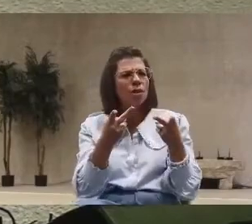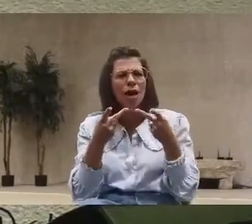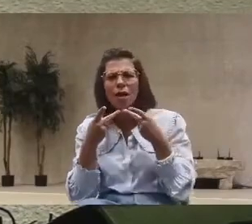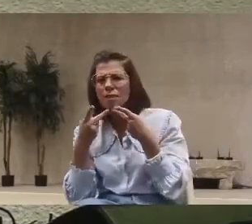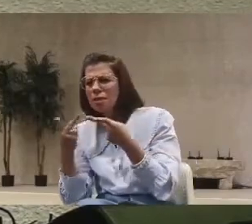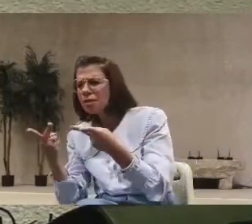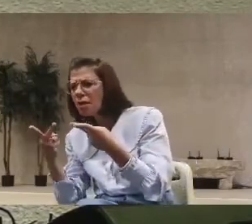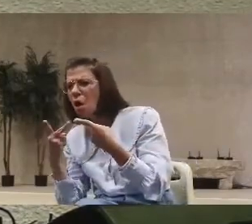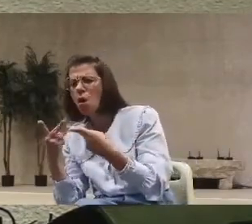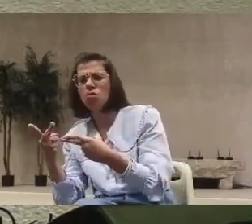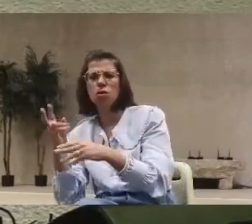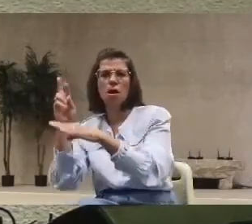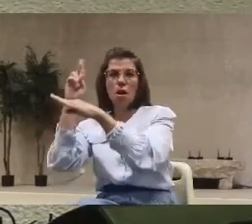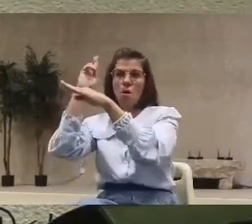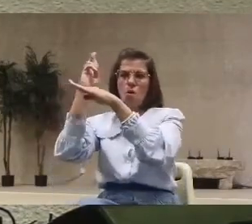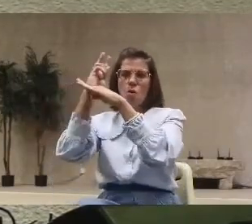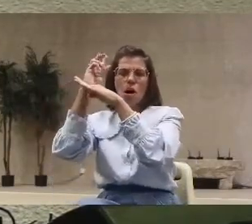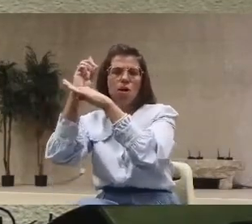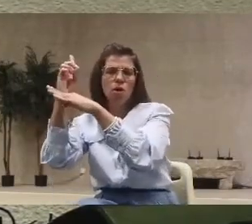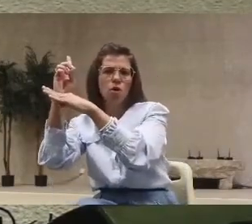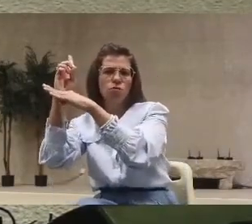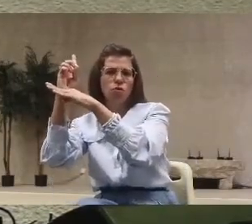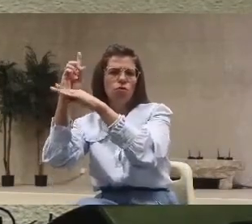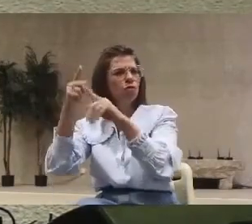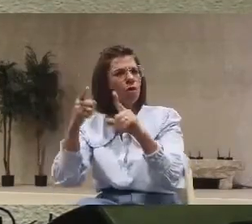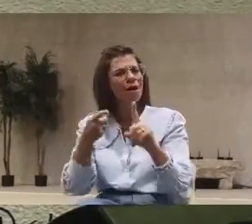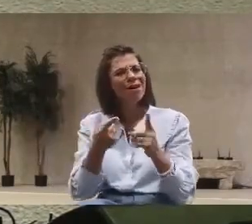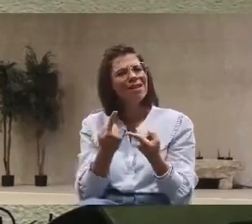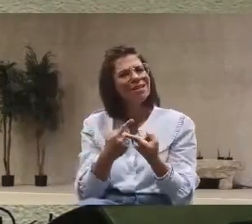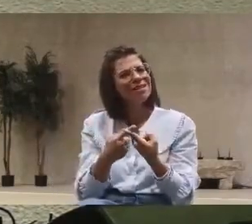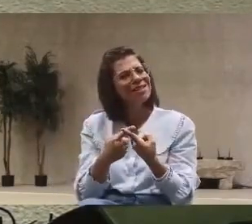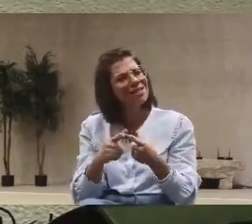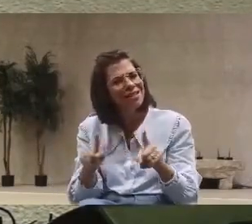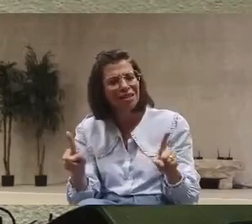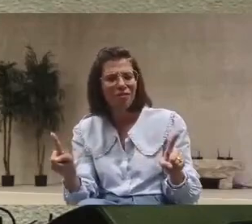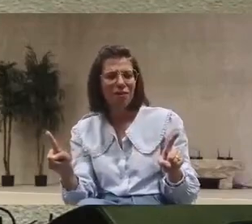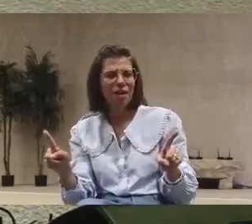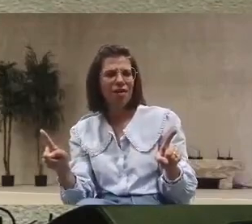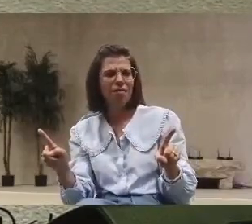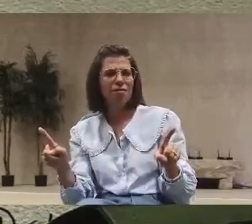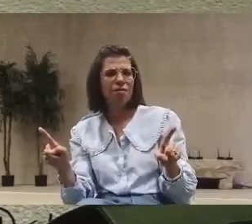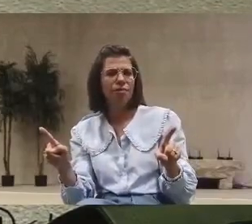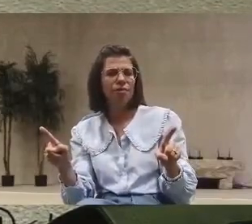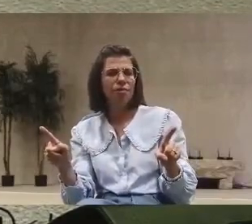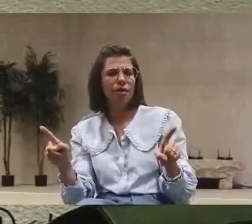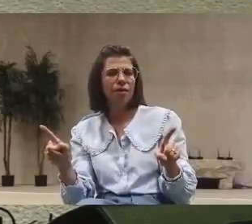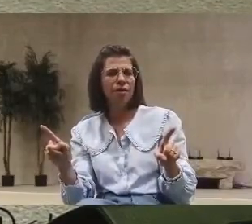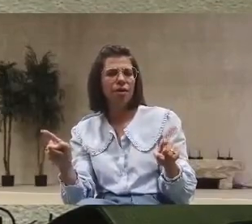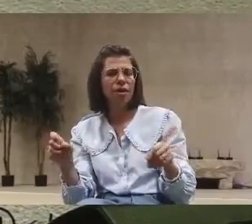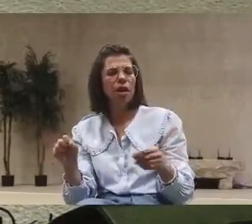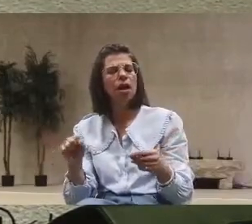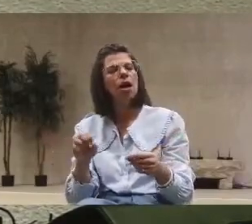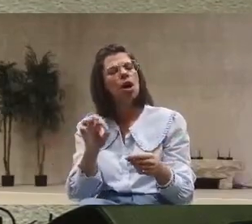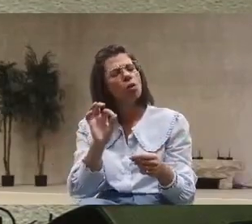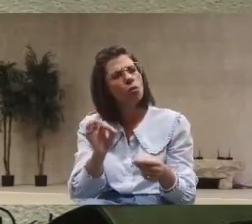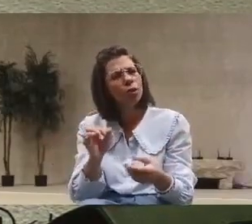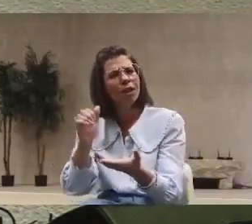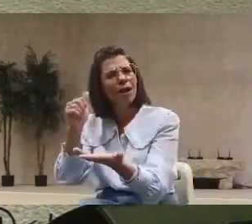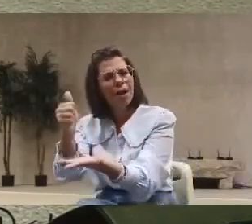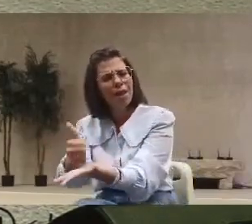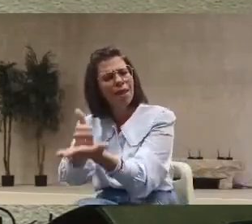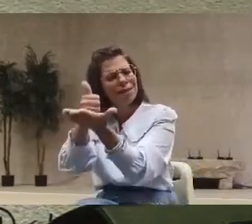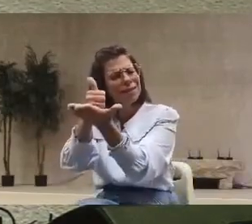royaume de Dieu merci Seigneur pour le bien que ça peut faire mais ça ne remplacera jamais